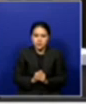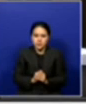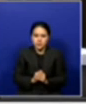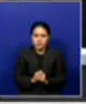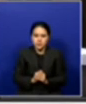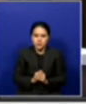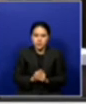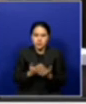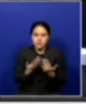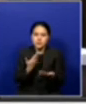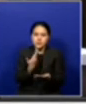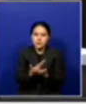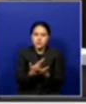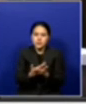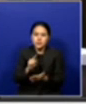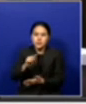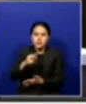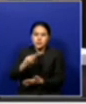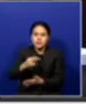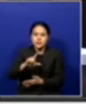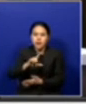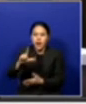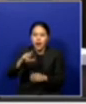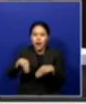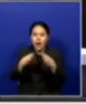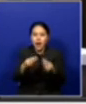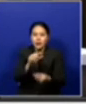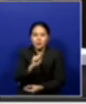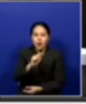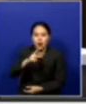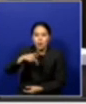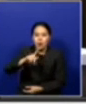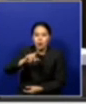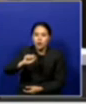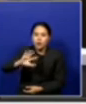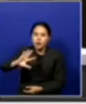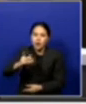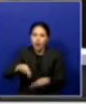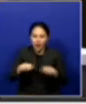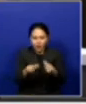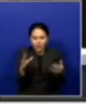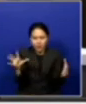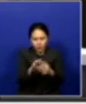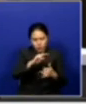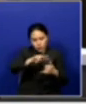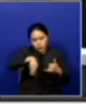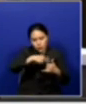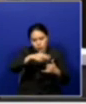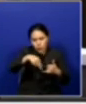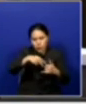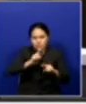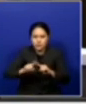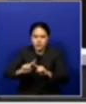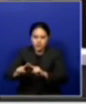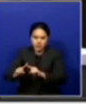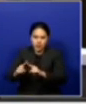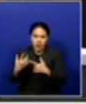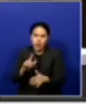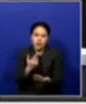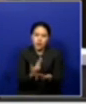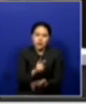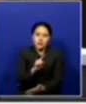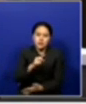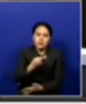อีก 10,000 ล้านให้สปสช.ไปเตรียมเรื่องของการตรวจการรักษาอีก 10,000 ล้านเนี่ยเพื่อพัฒนาระบบตร